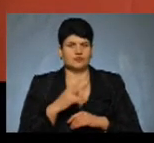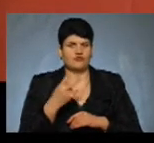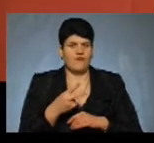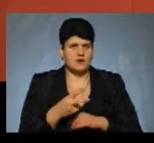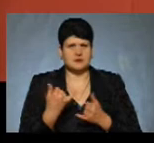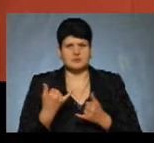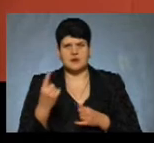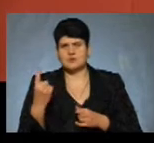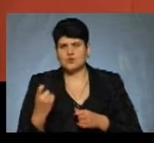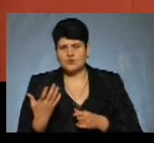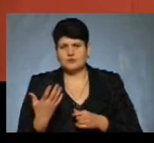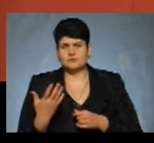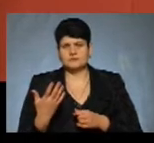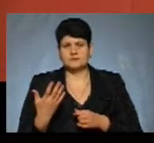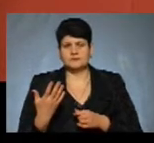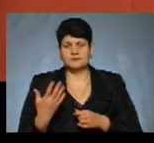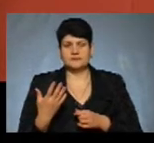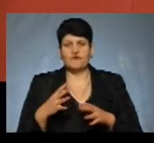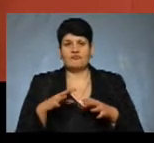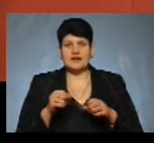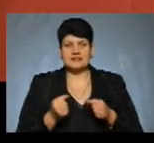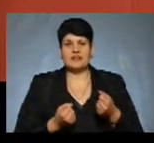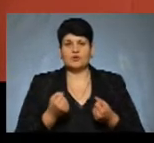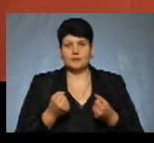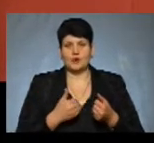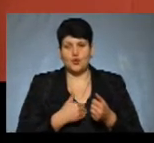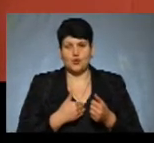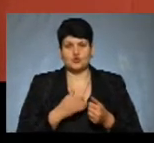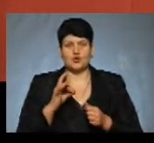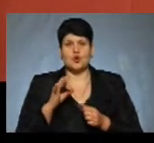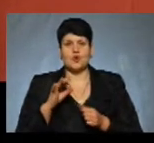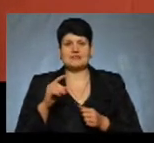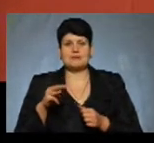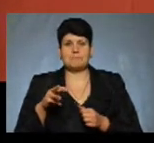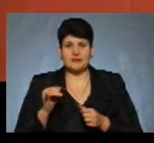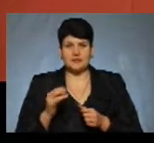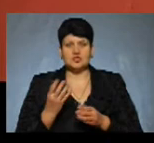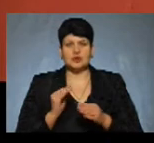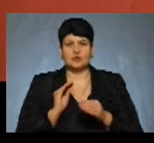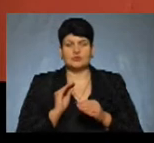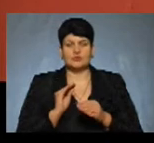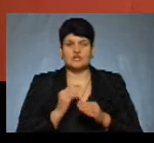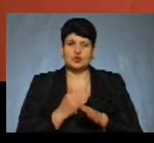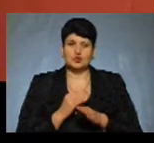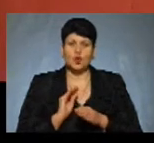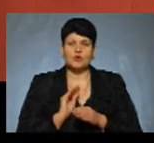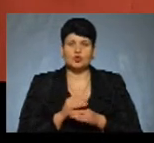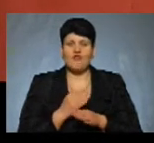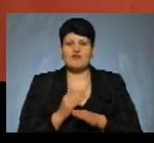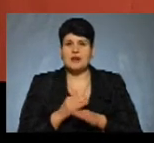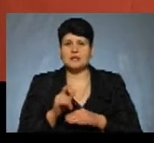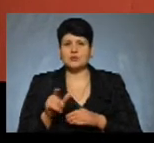майже сотня власників автомобілів хочуть розмитнити свої автівки. Чи додатково виділяли людей, можливо, персонал,